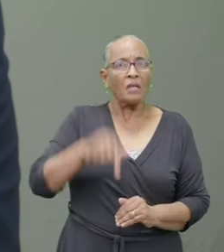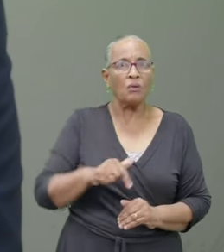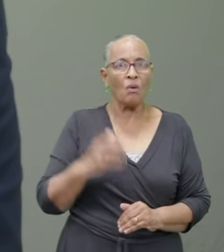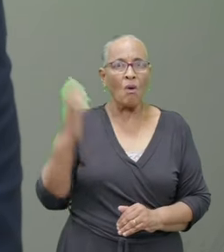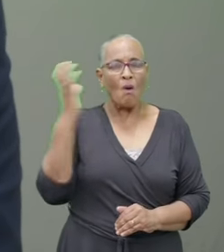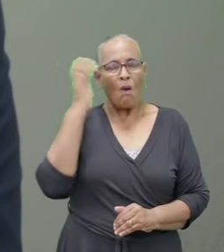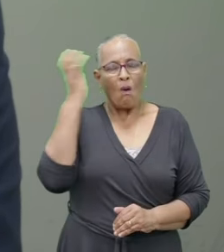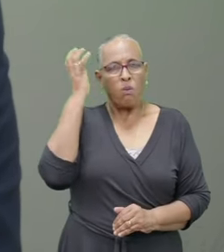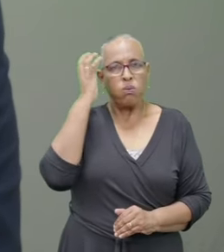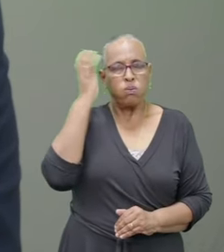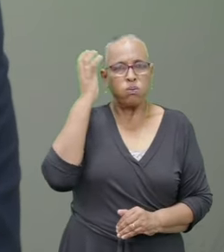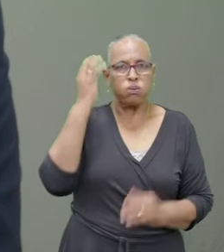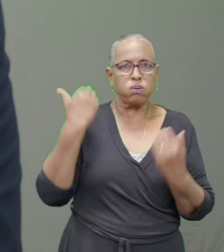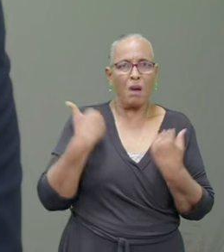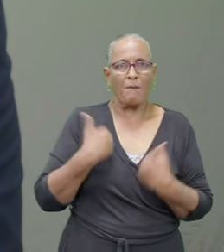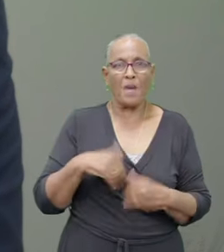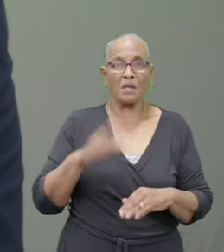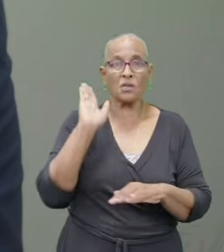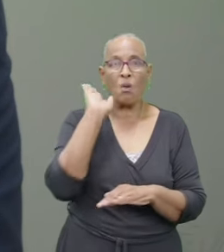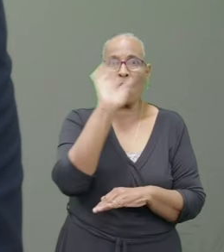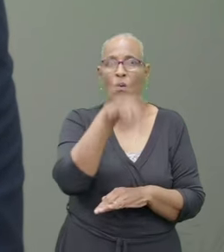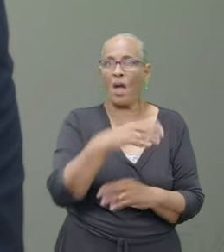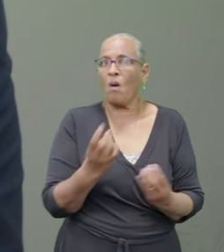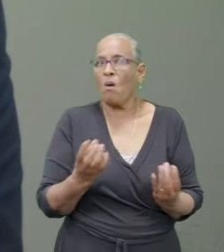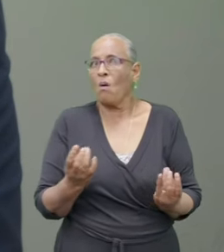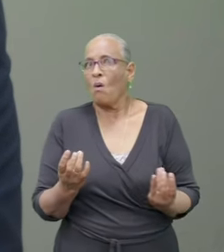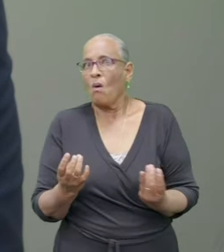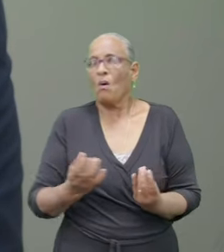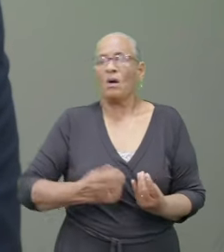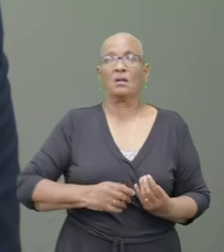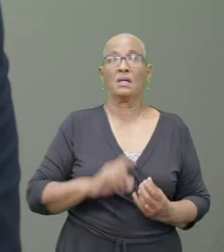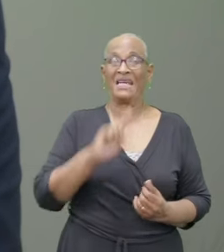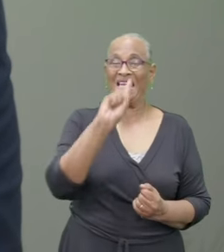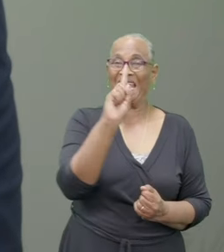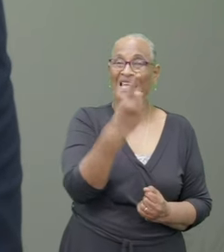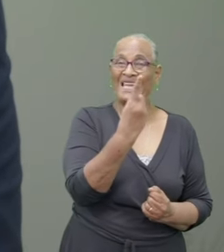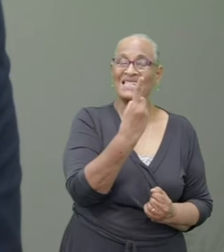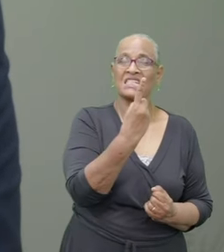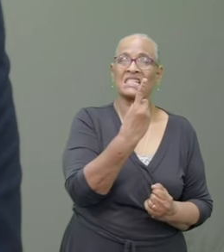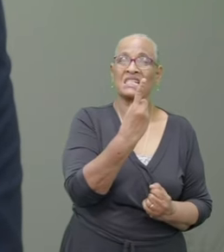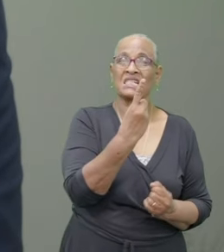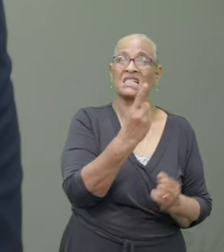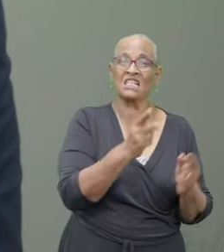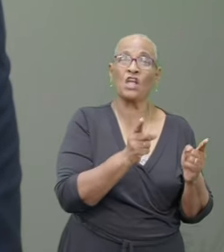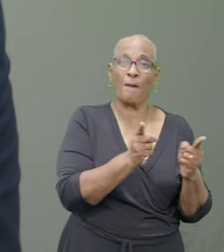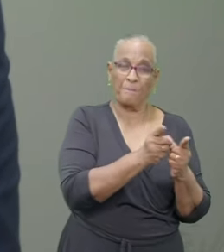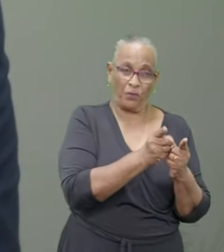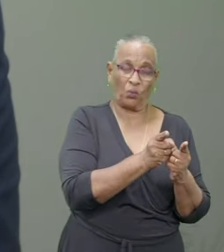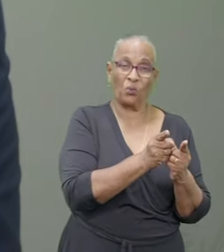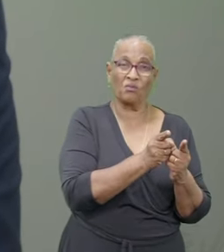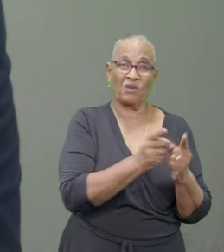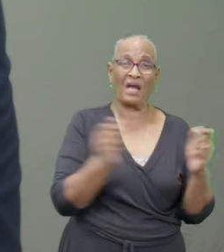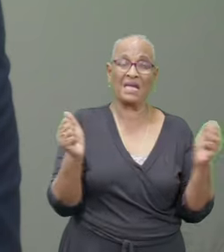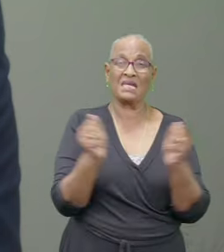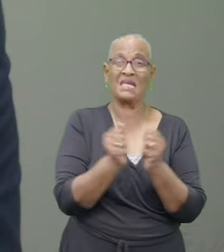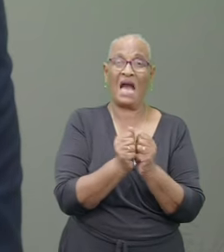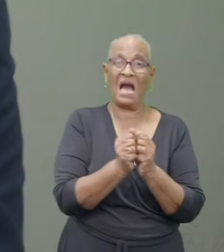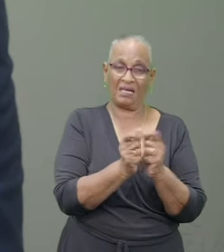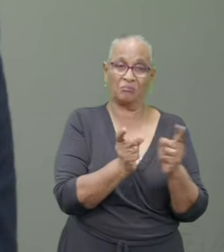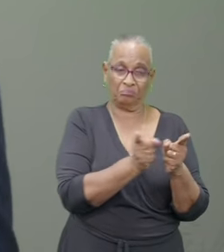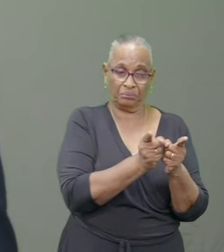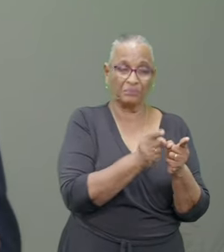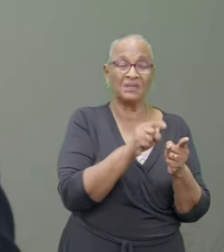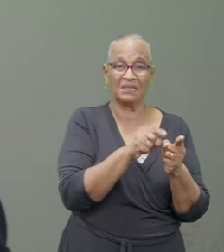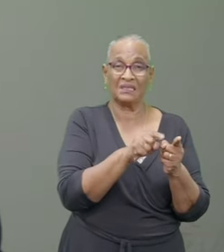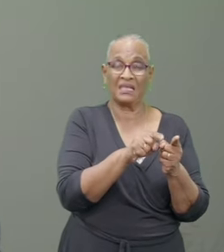dat we in 2023 al vroeg in het eerste kwartaal al de voorbereidingen hebben getroffen voor het toekennen, want dat was